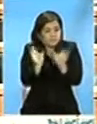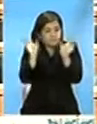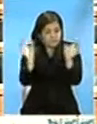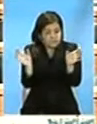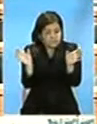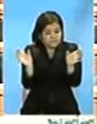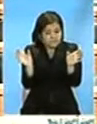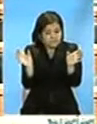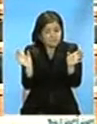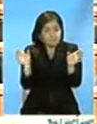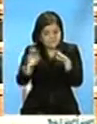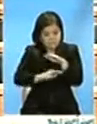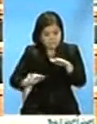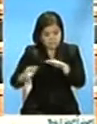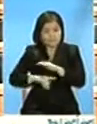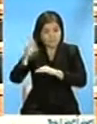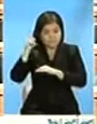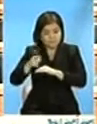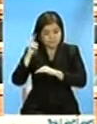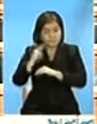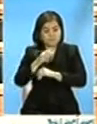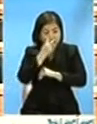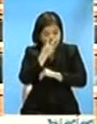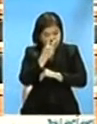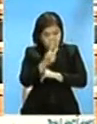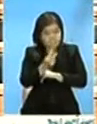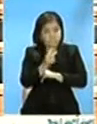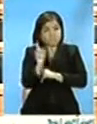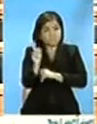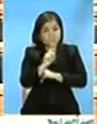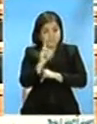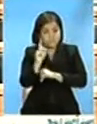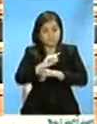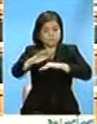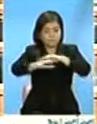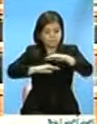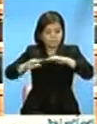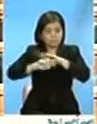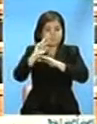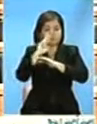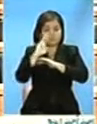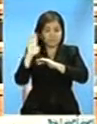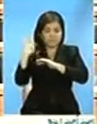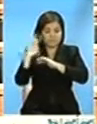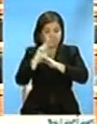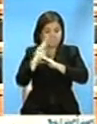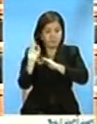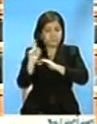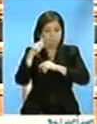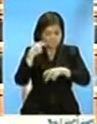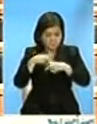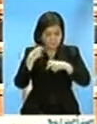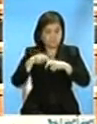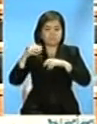งดูข้อมูลรอบด้านและต้องดูหลักการหรือระบบอาจจะยากหน่อย